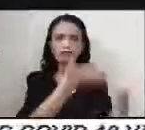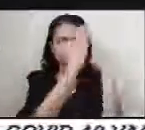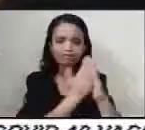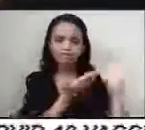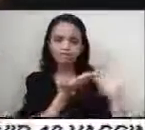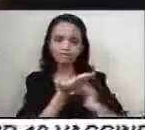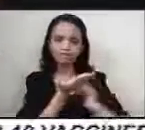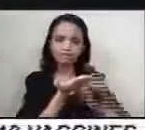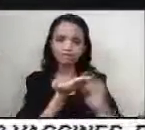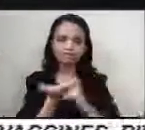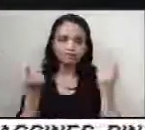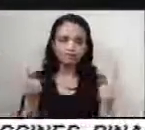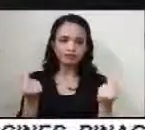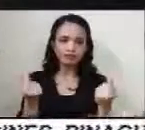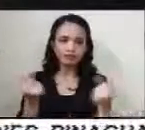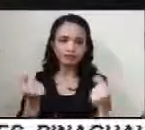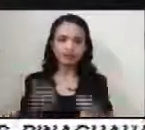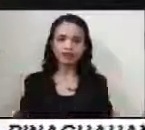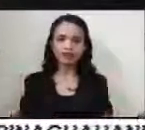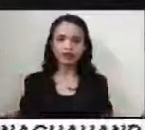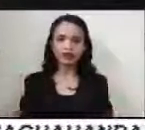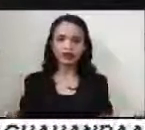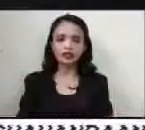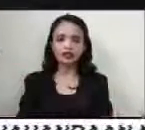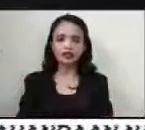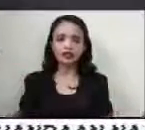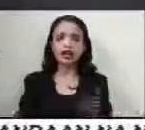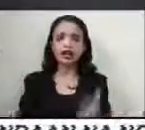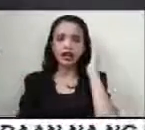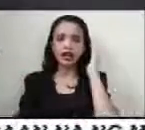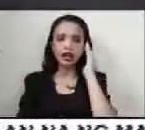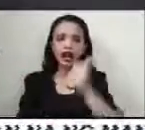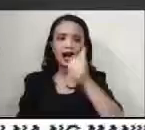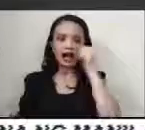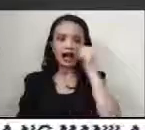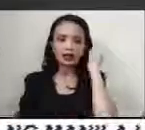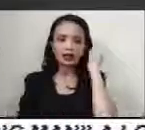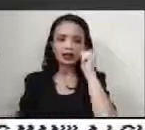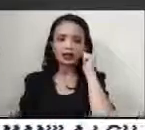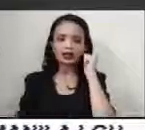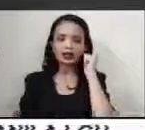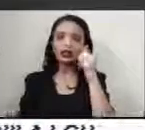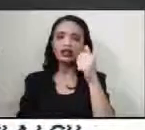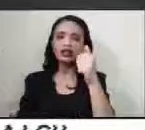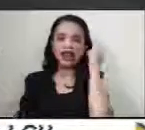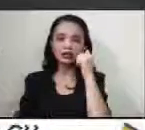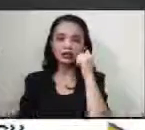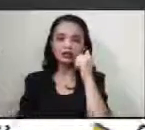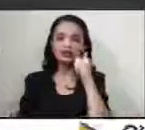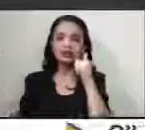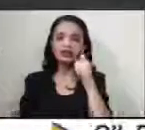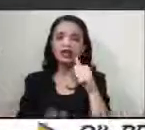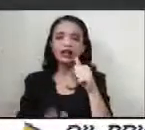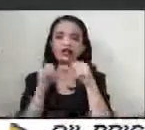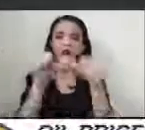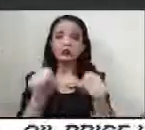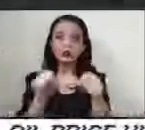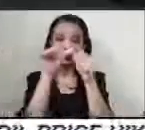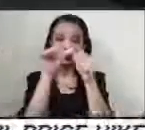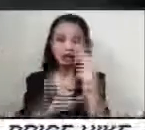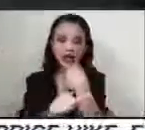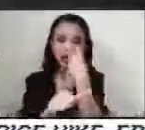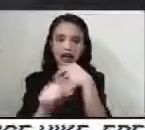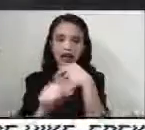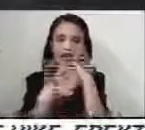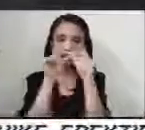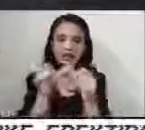ngayon, nagpadala na rin anya ng email ang pamilya sa online store na binilhan ng mobile games si Tais upang malaman kung